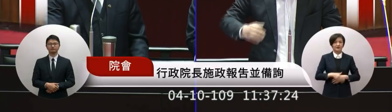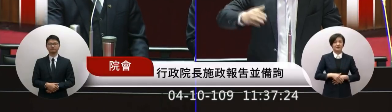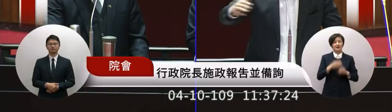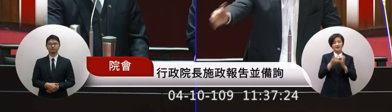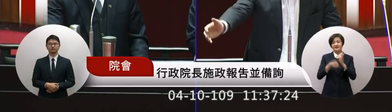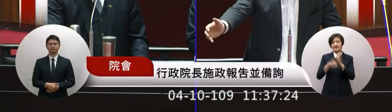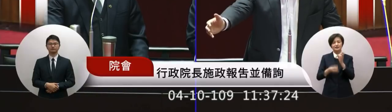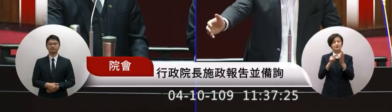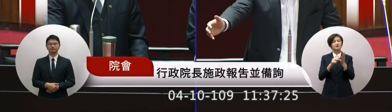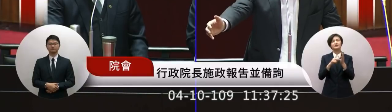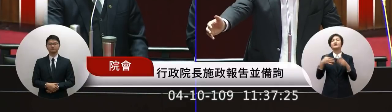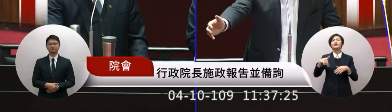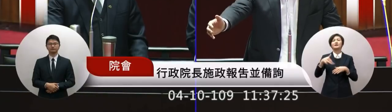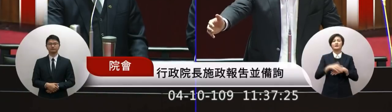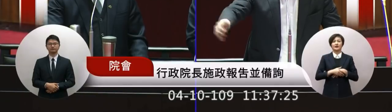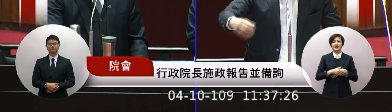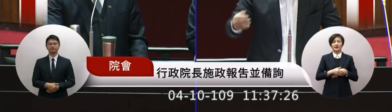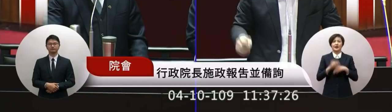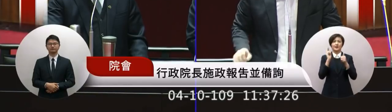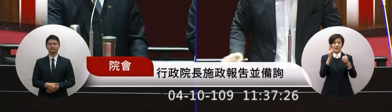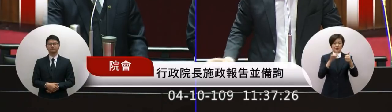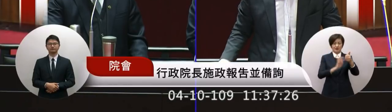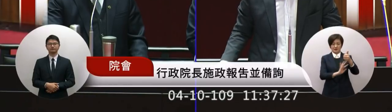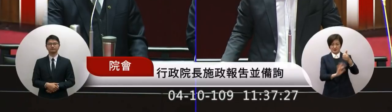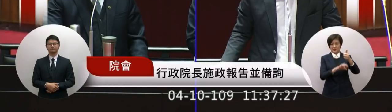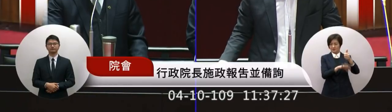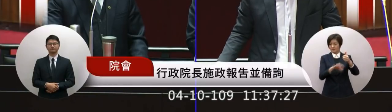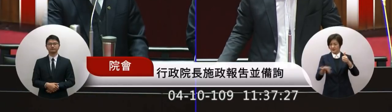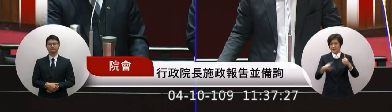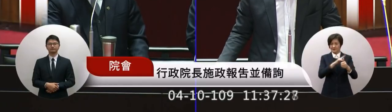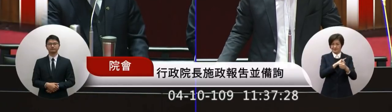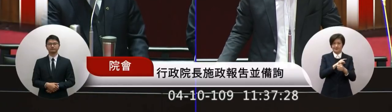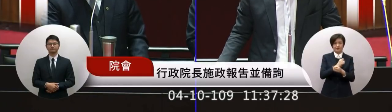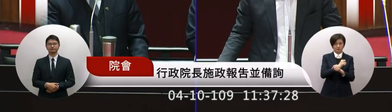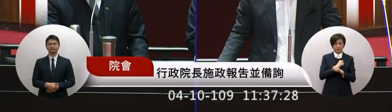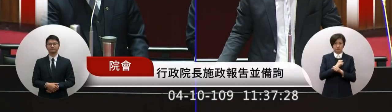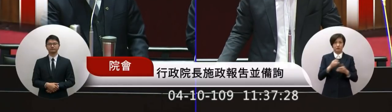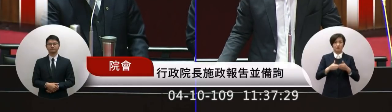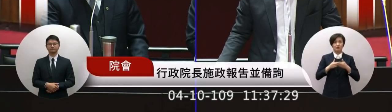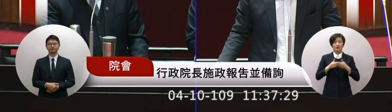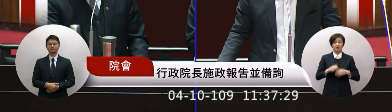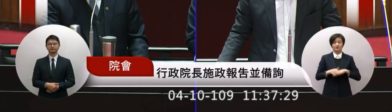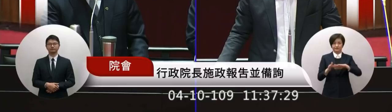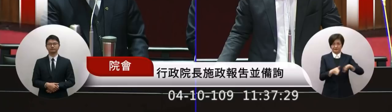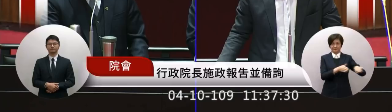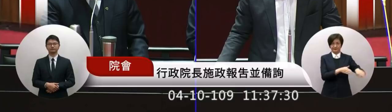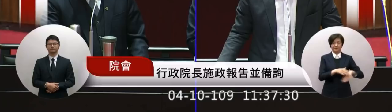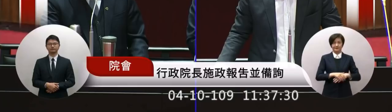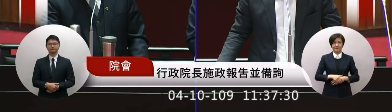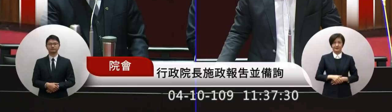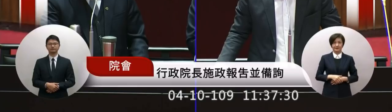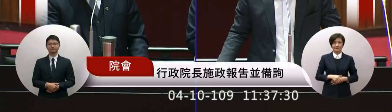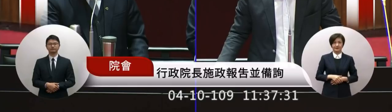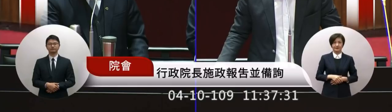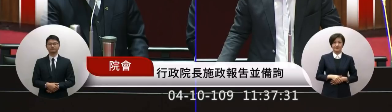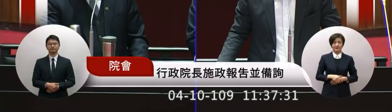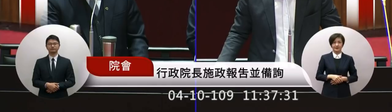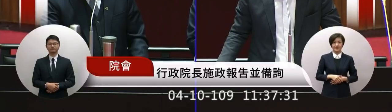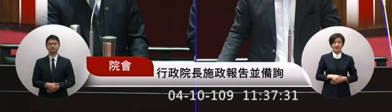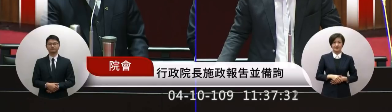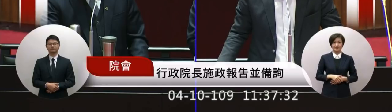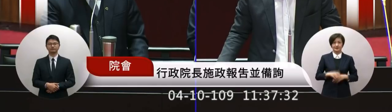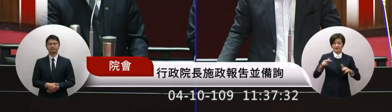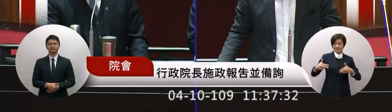讲，伊敢那要求各个部门。好，啊，家己爱顾好家己的信息安全。那再来呢是，这个用